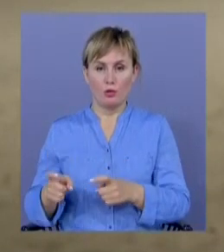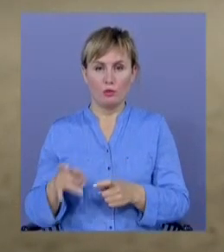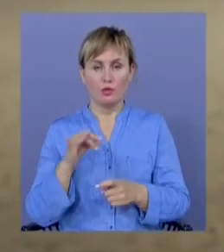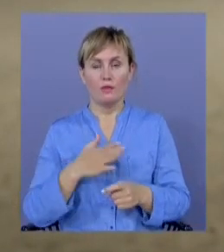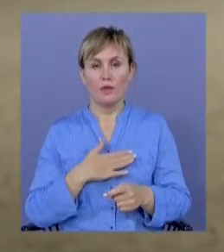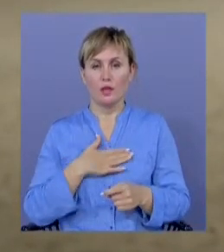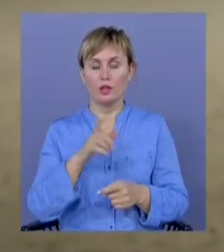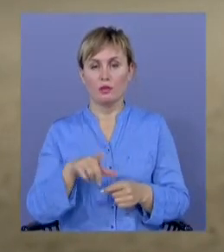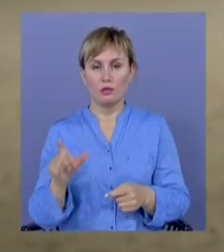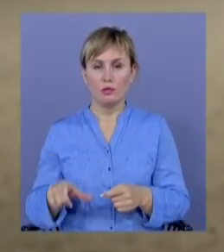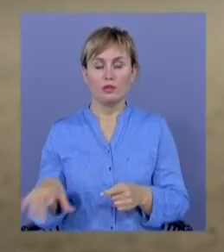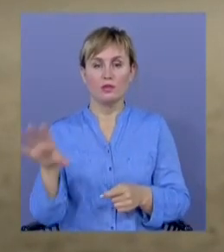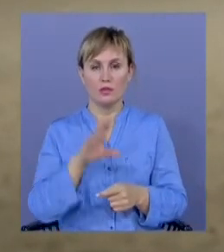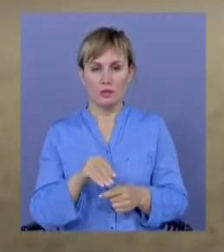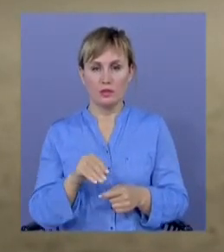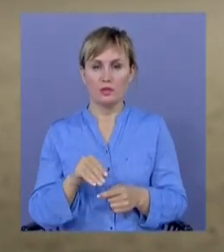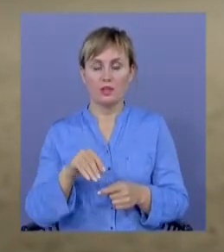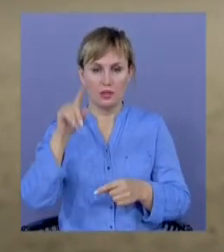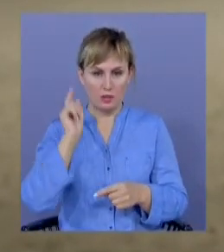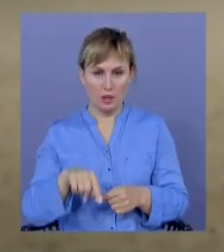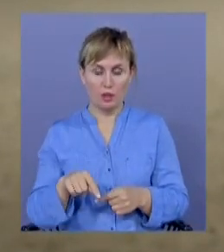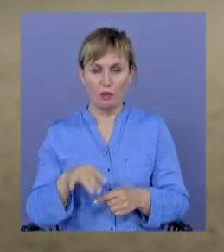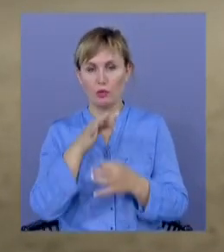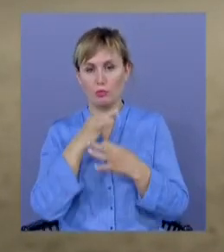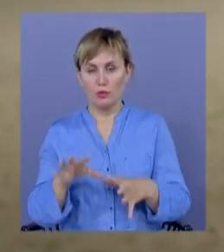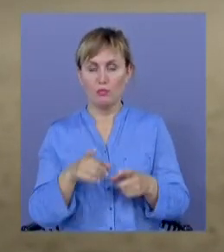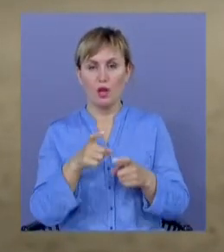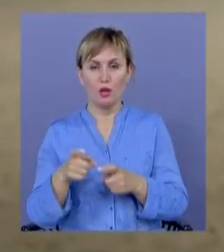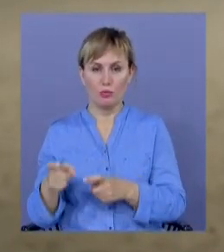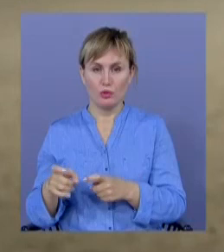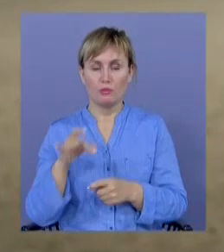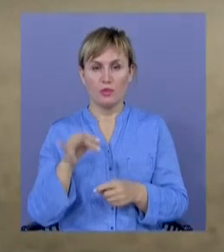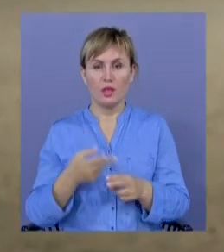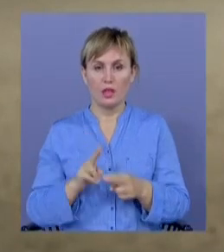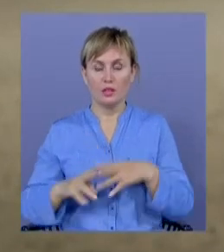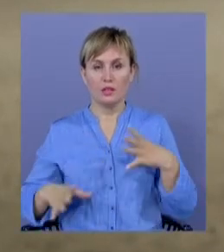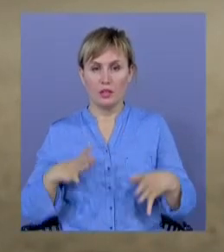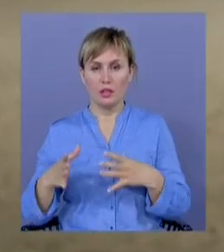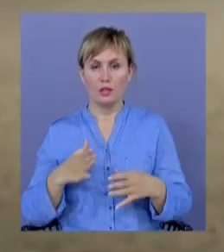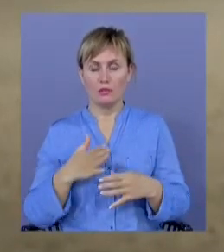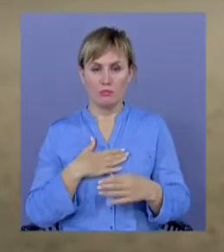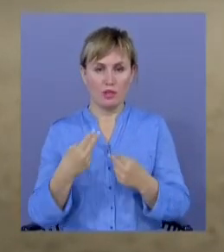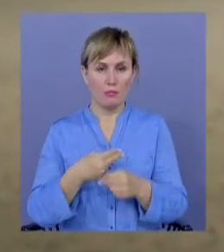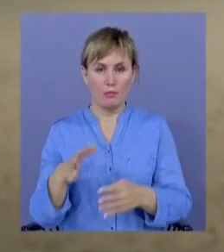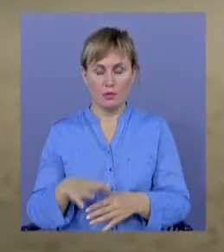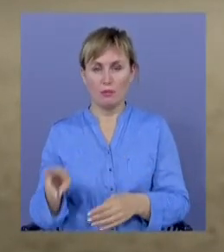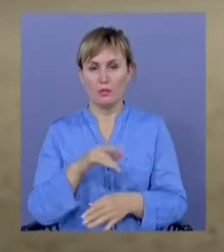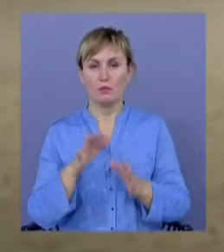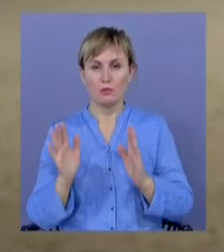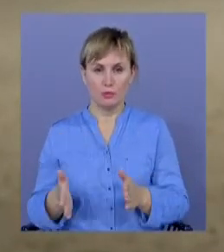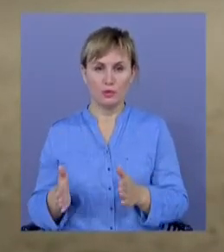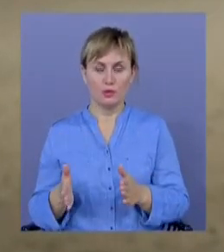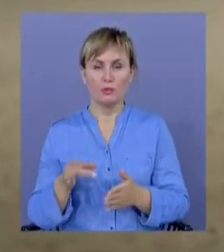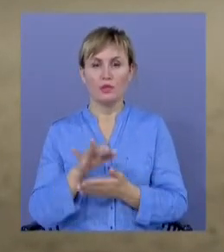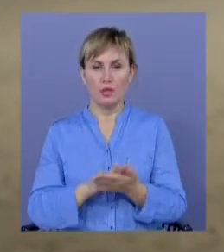наши инспектора все, в принципе, в совершенстве владеют любым оружием, да, но эти занятия нам не помешают, мы будем, значит,